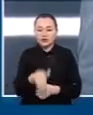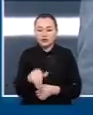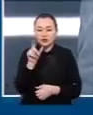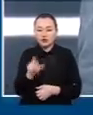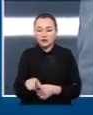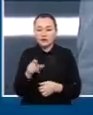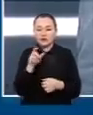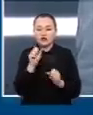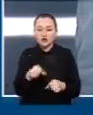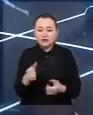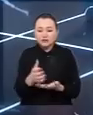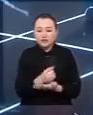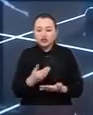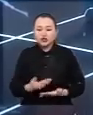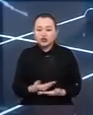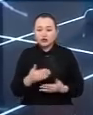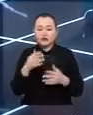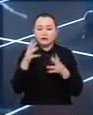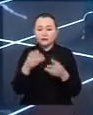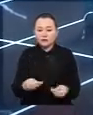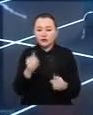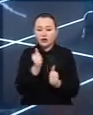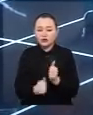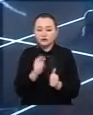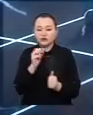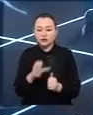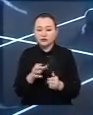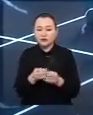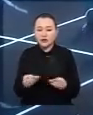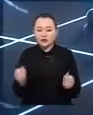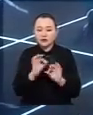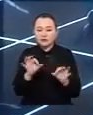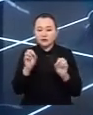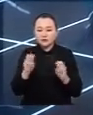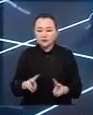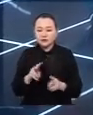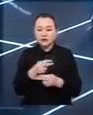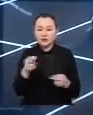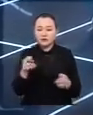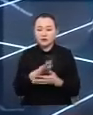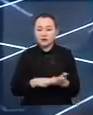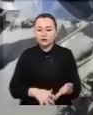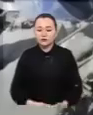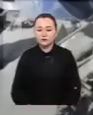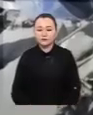человек. И шансы найти выживших под обломками с каждым часом тают, говорят спасатели. Тему продолжат мои коллеги.